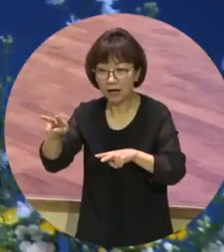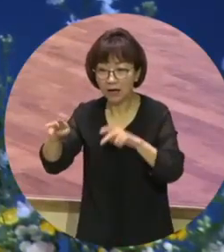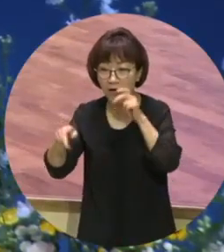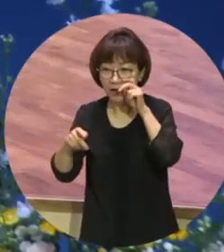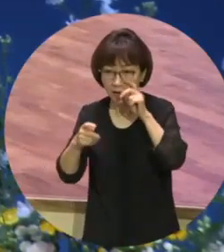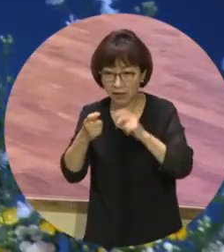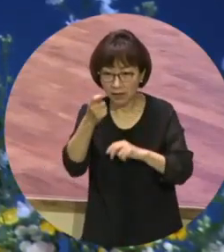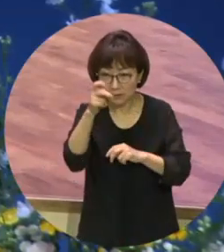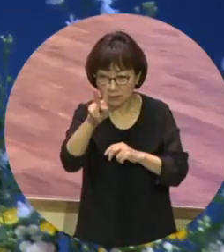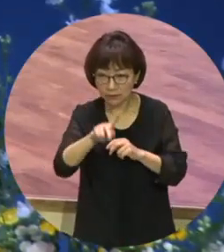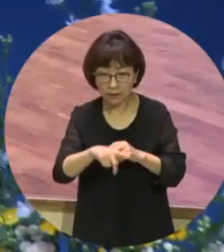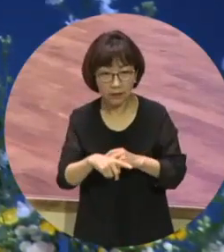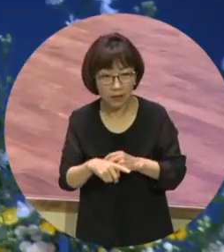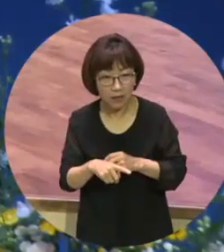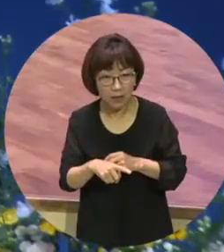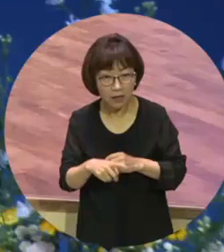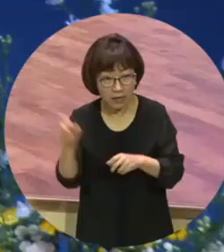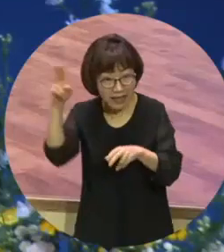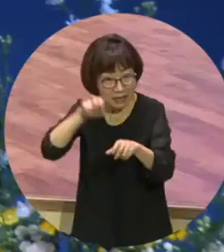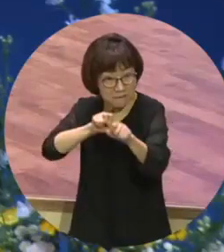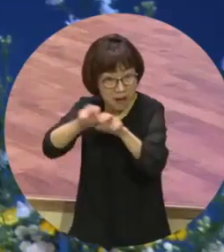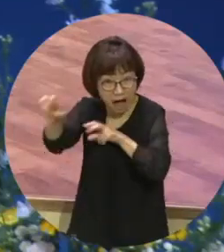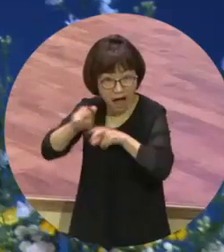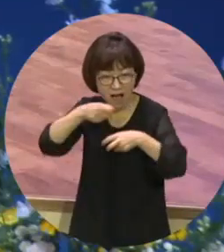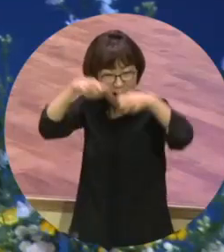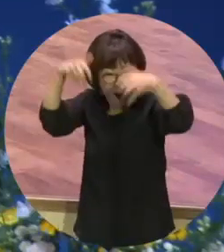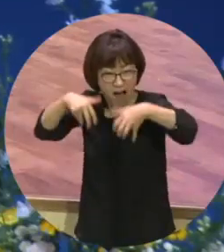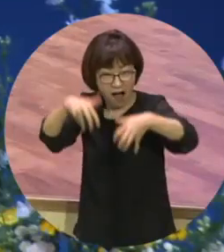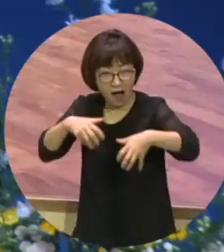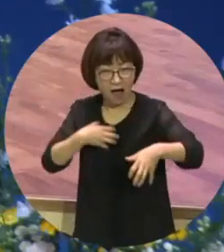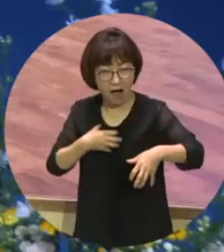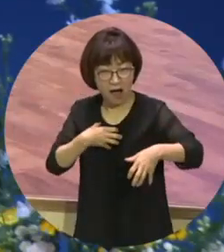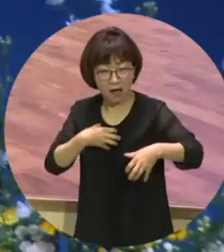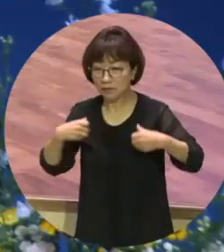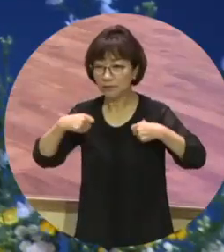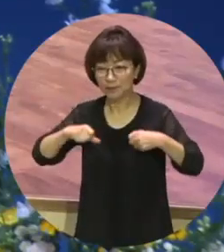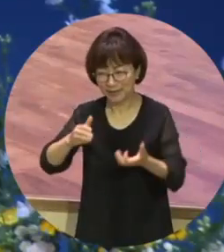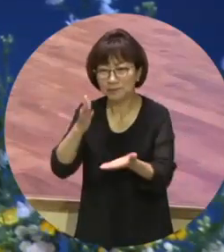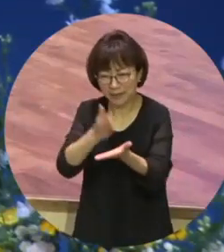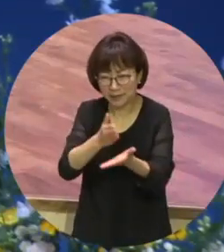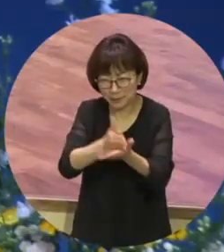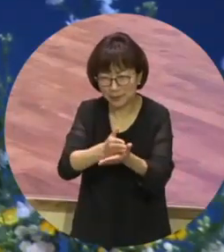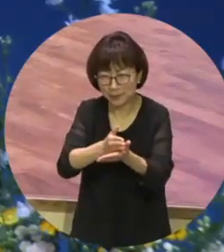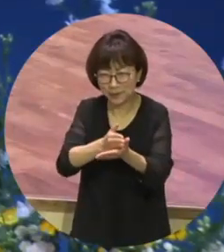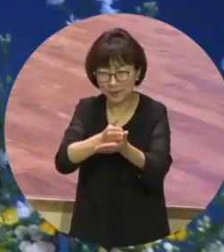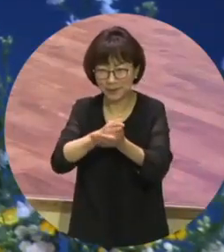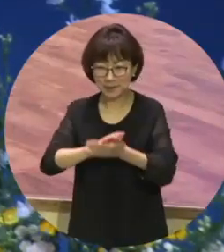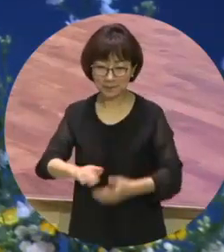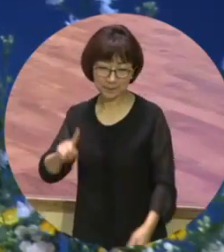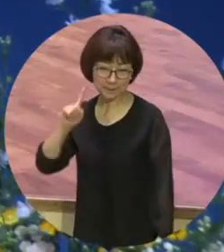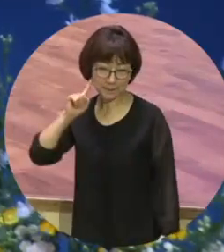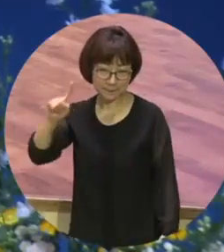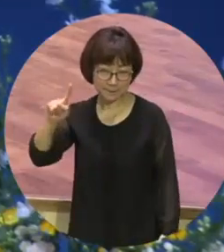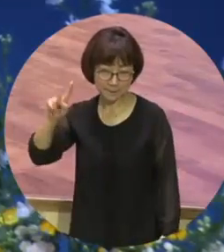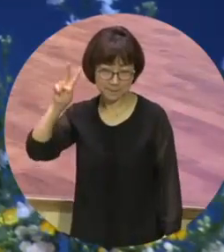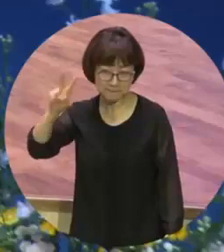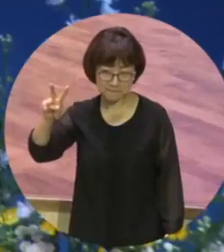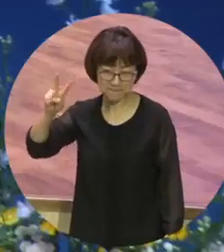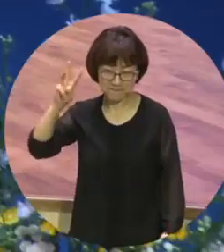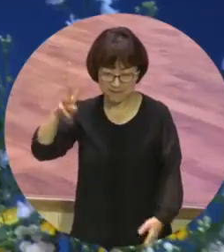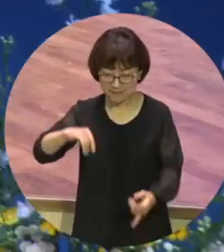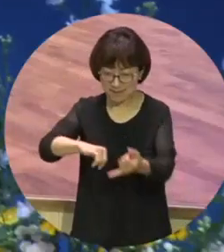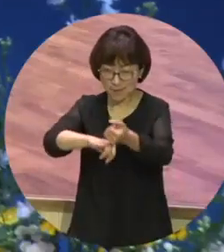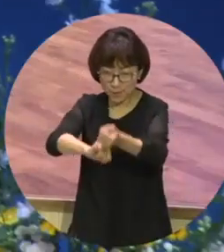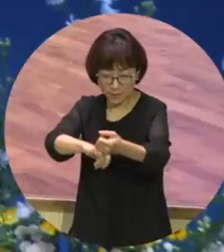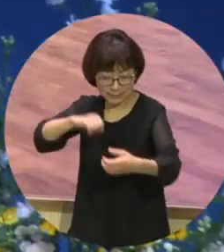쫄려가지고 포기하지 마시고 번개가 치든 비가 오든 나는 이번에 딱 3일이니까 성부 건다.